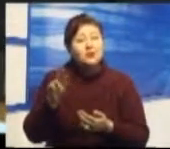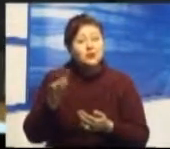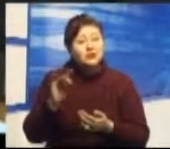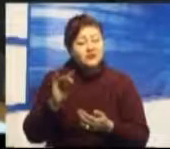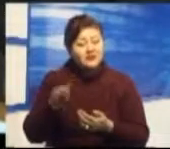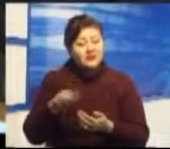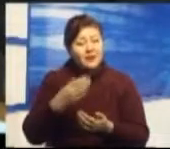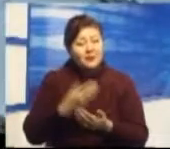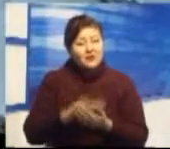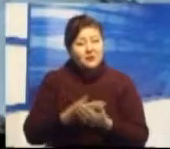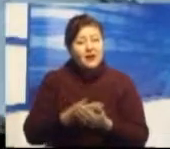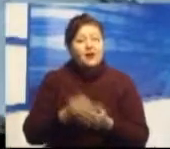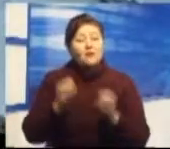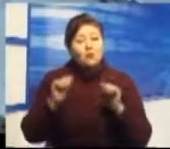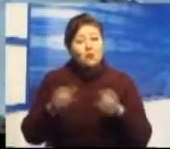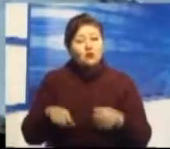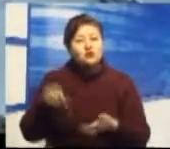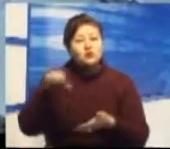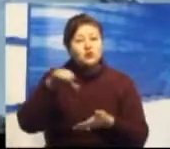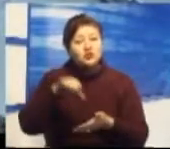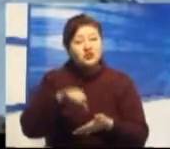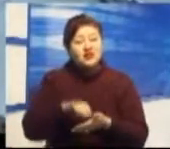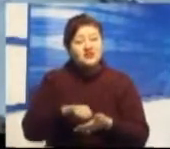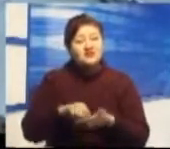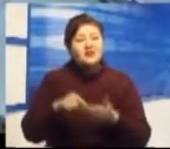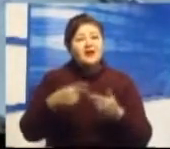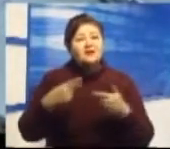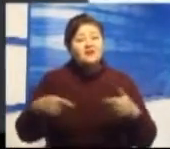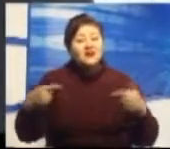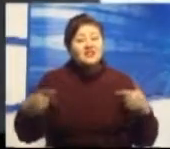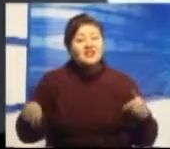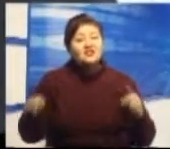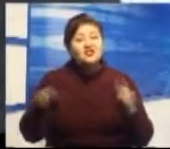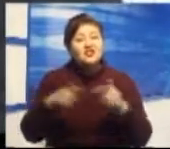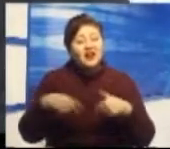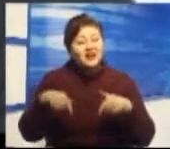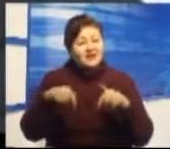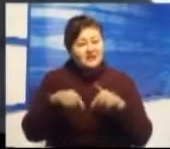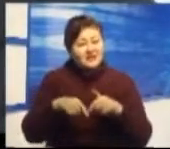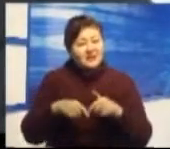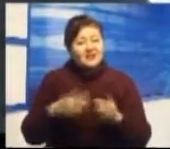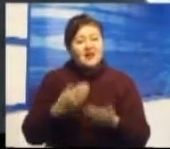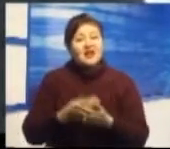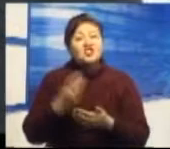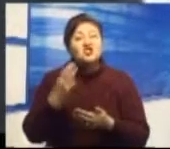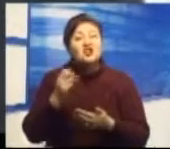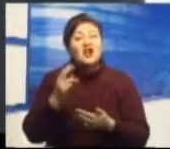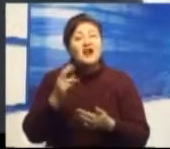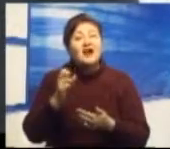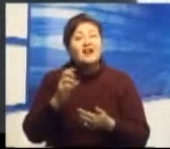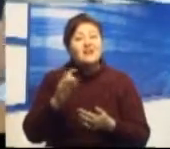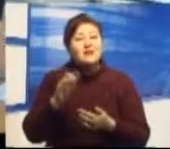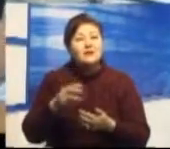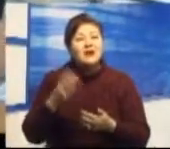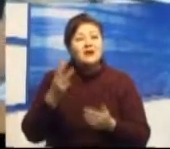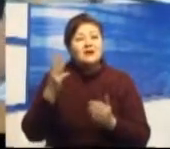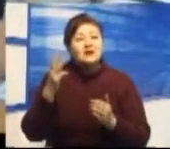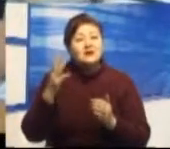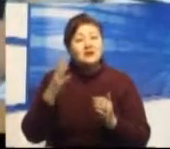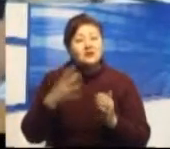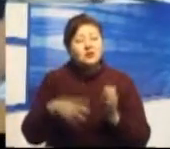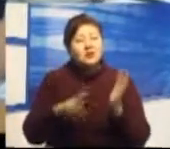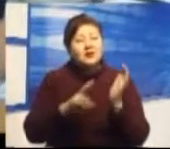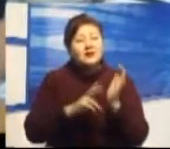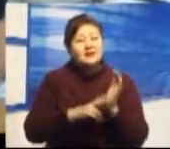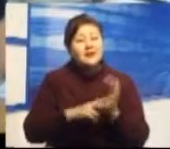бағдарламаларына қатысуға болатындығын жеткізді. Барлық қажетті ақпаратты Шәкәрім даңғылы 40А мекенжайында орналасқан